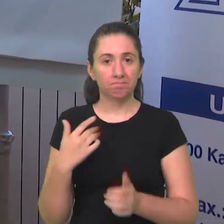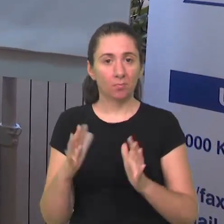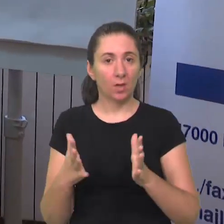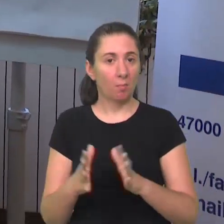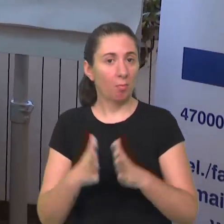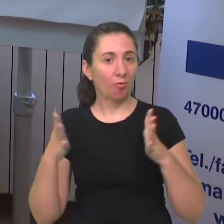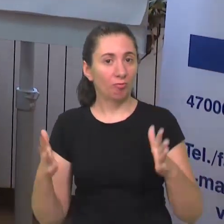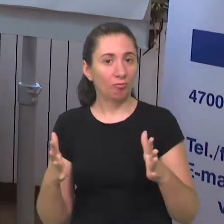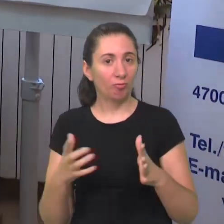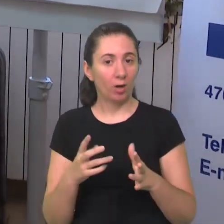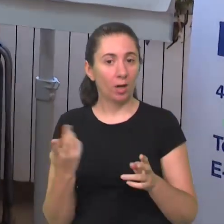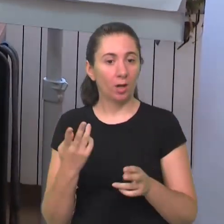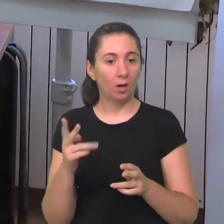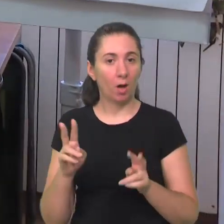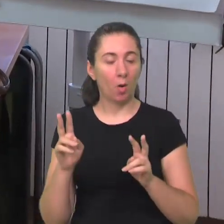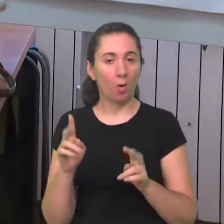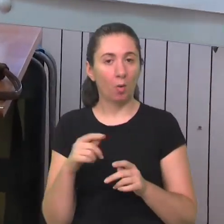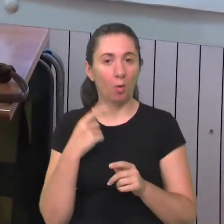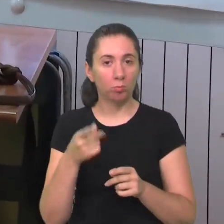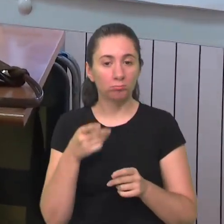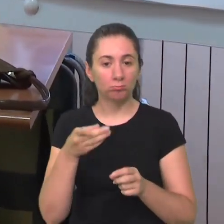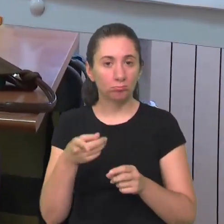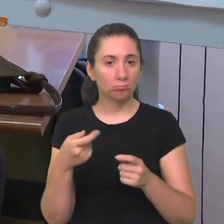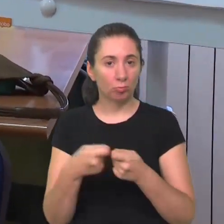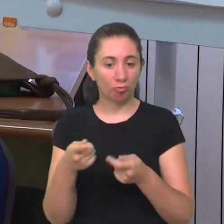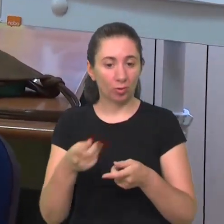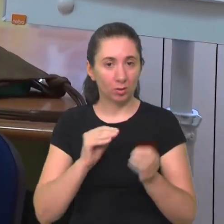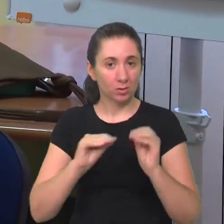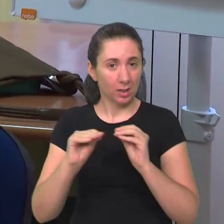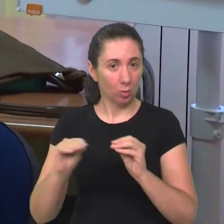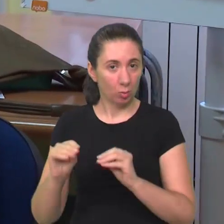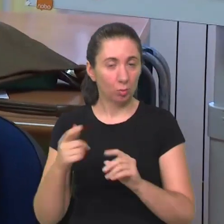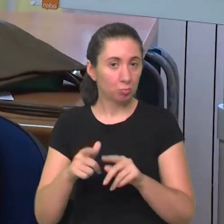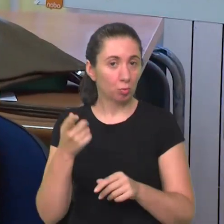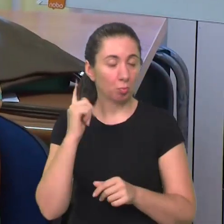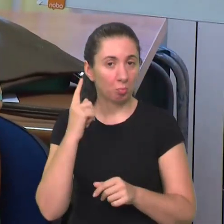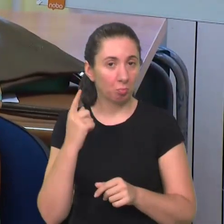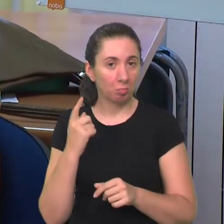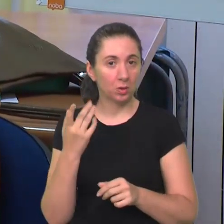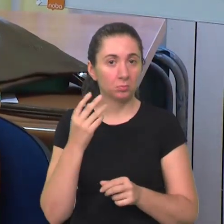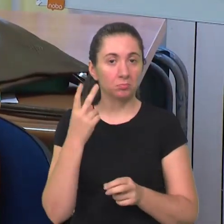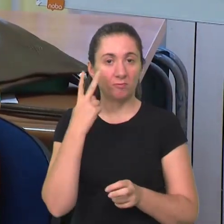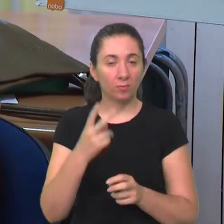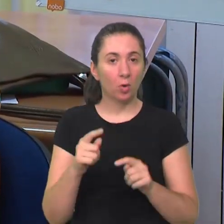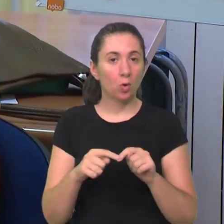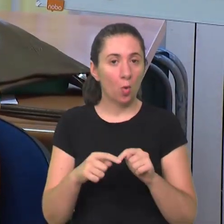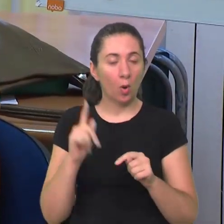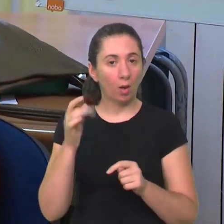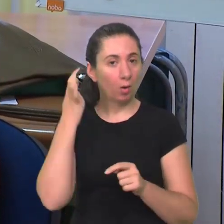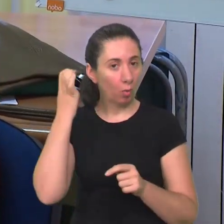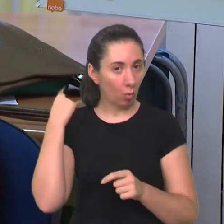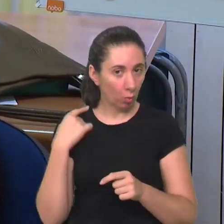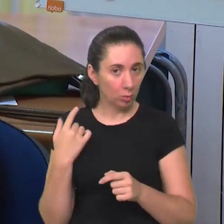nemamo veliki naglasak na takvu edukaciju, zato što se što smatra izgled kose i noktiju,